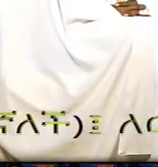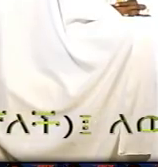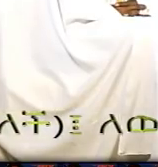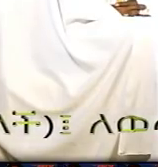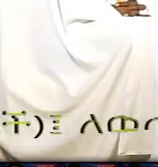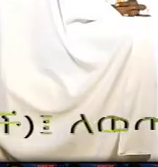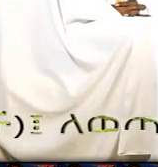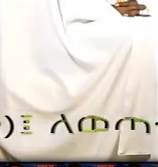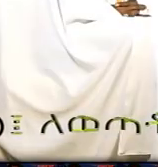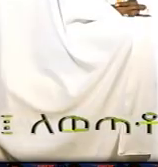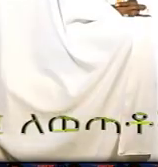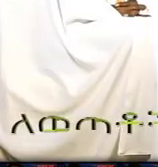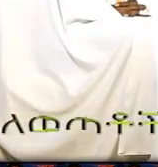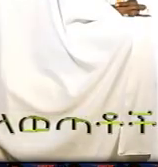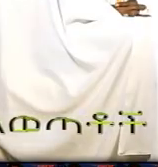ተዘስጋ